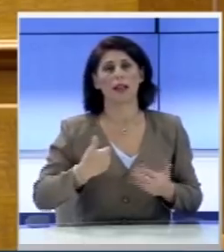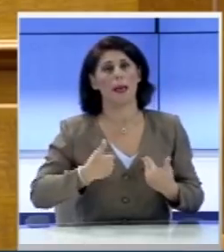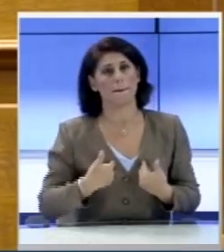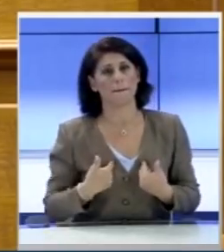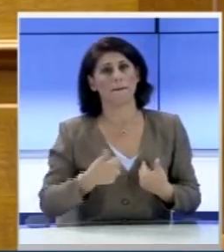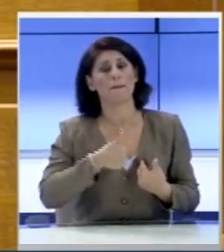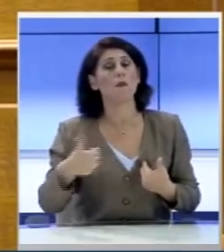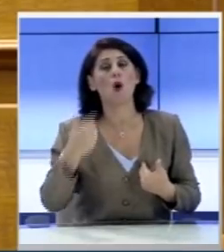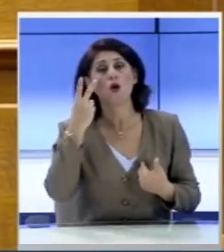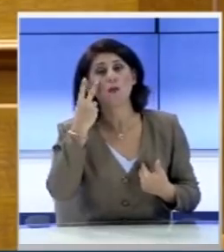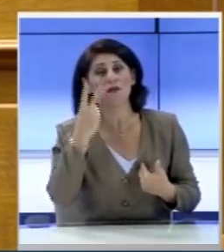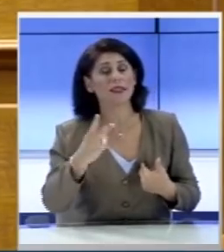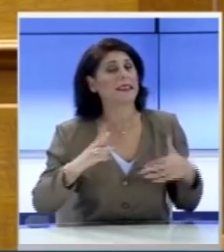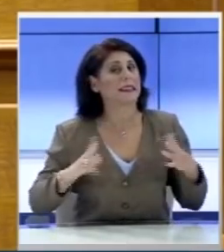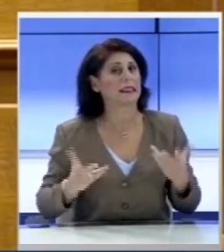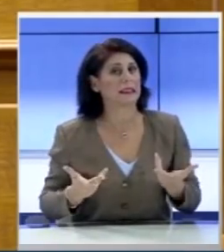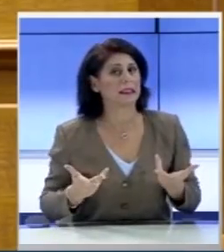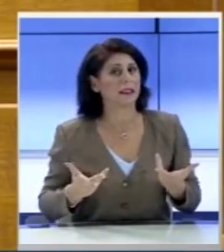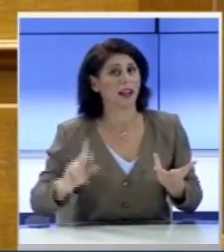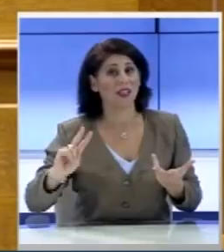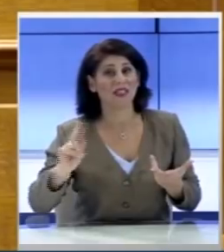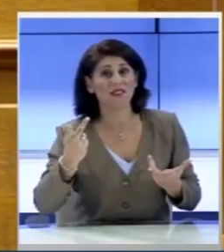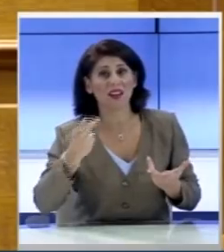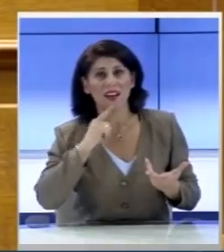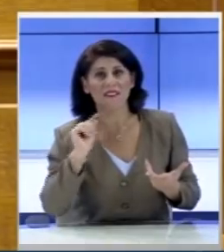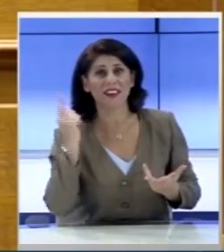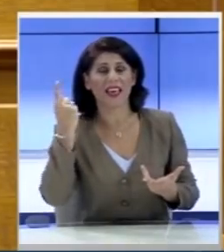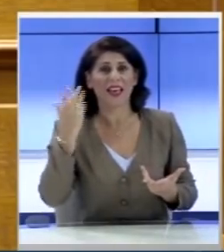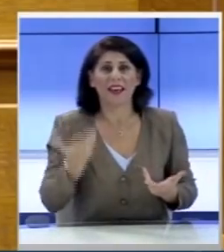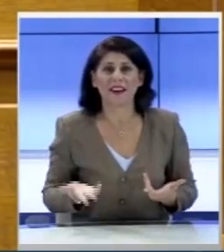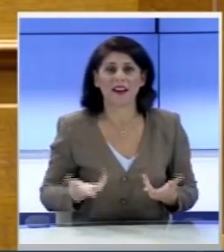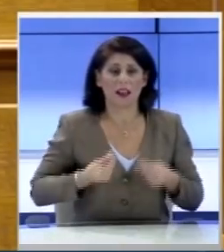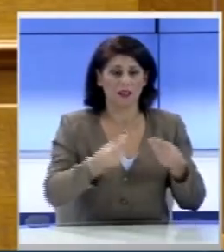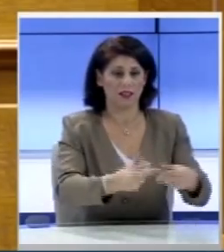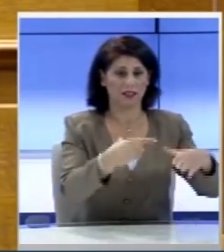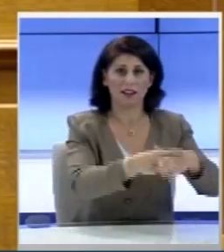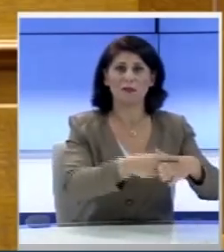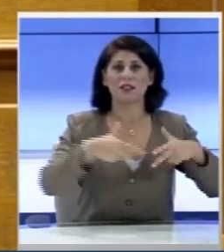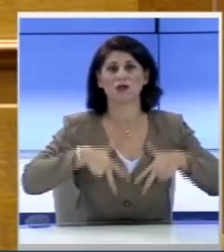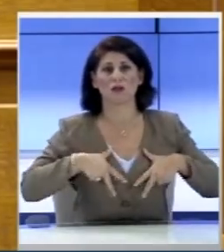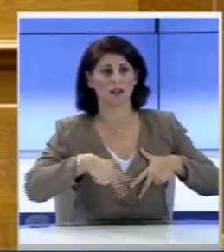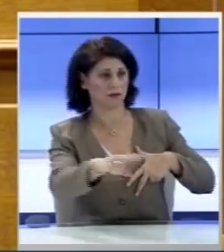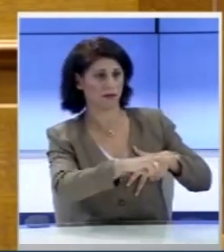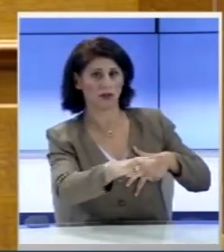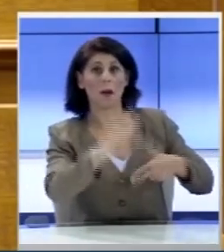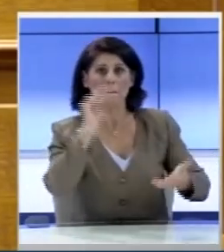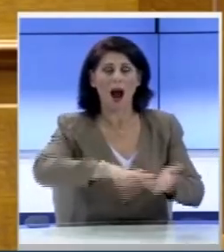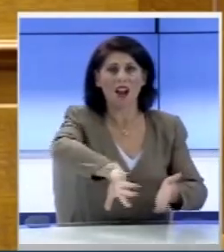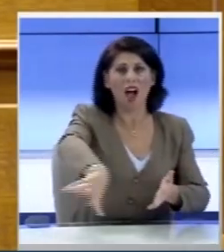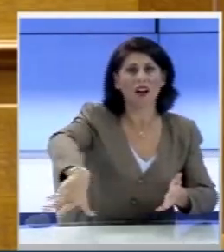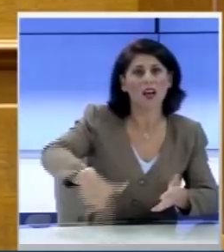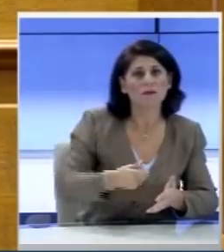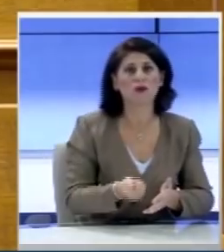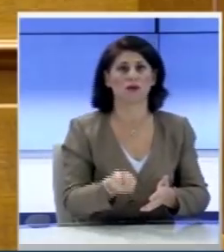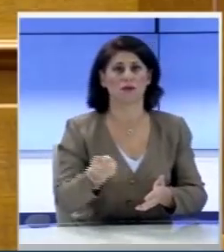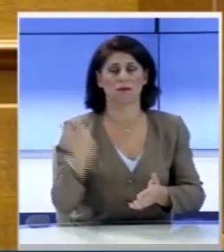το μόνο που βλέπουμε είναι η δεύτερη ευκαιρία που δίνεται στις τράπεζες και στο κράτος να ξαναλιστέψουν τους